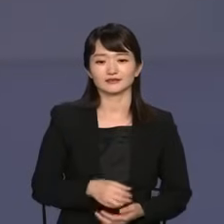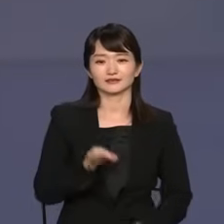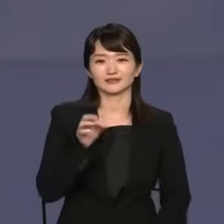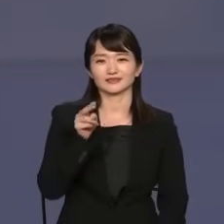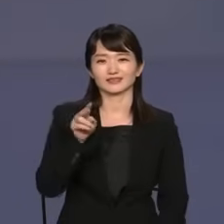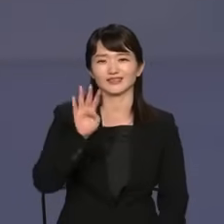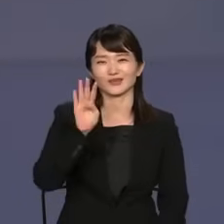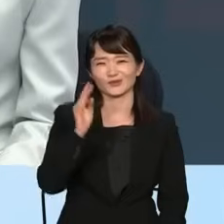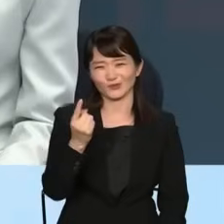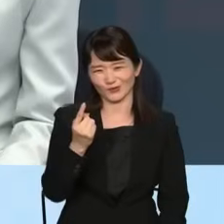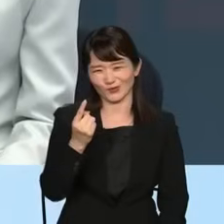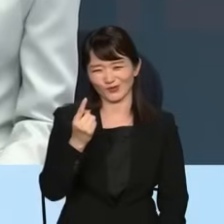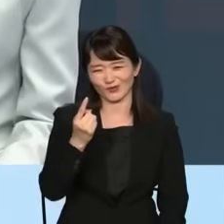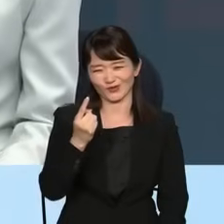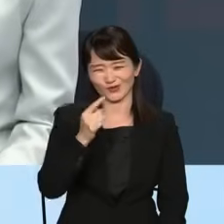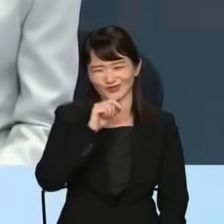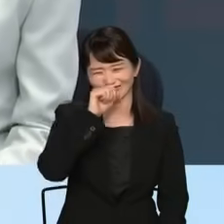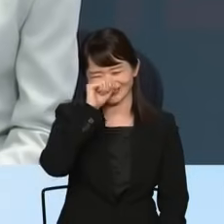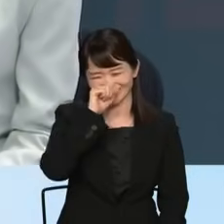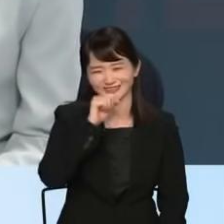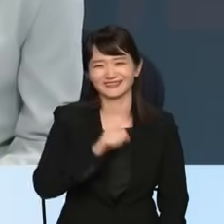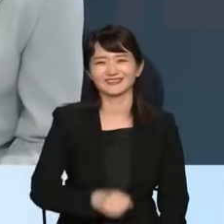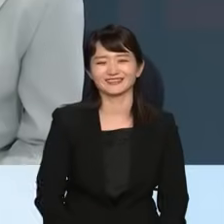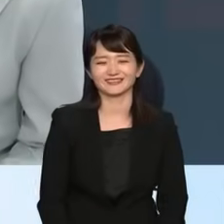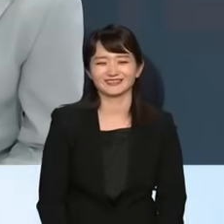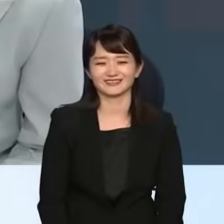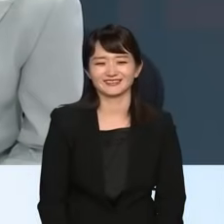여보. 여보.